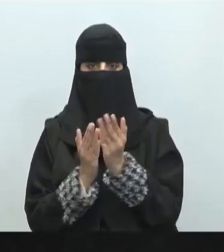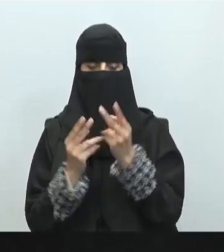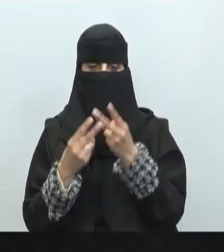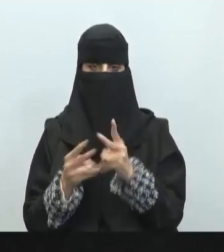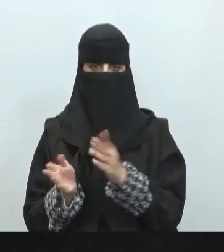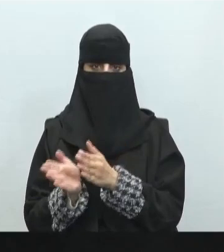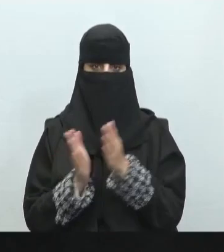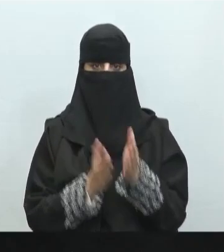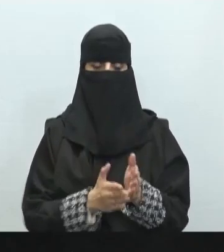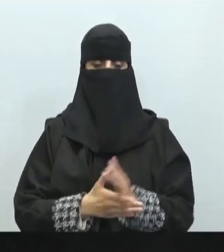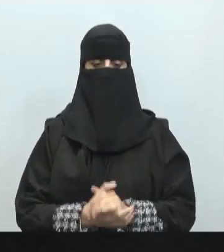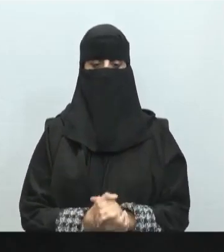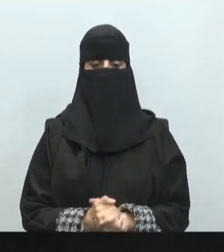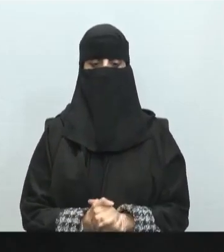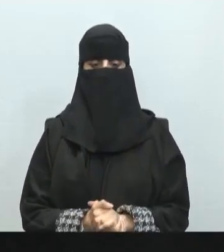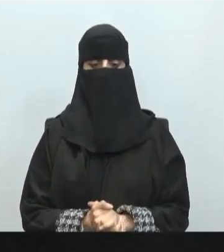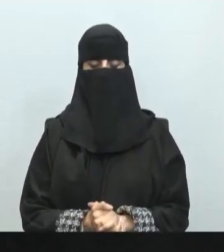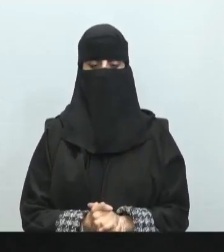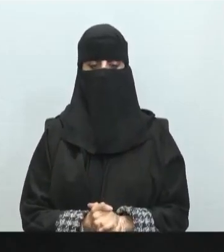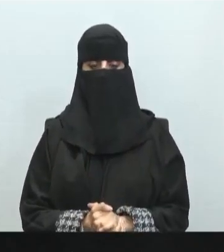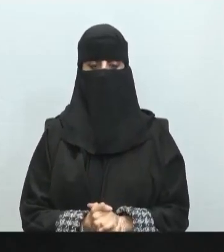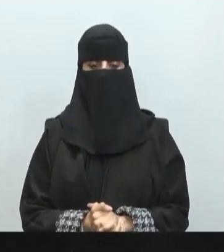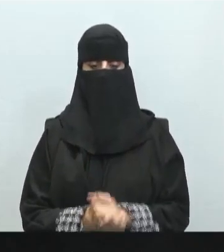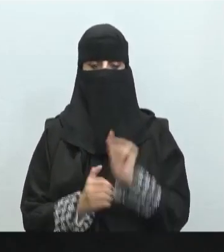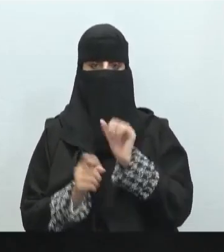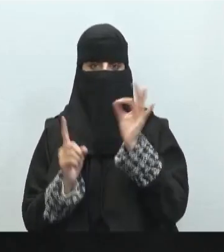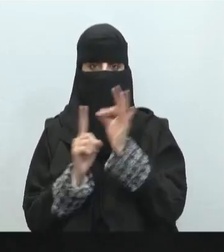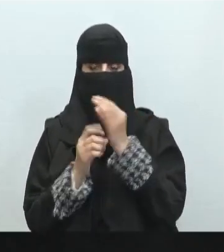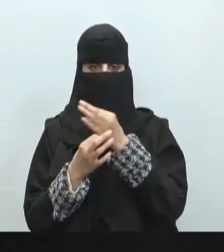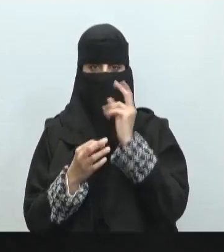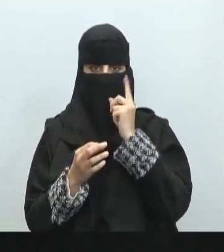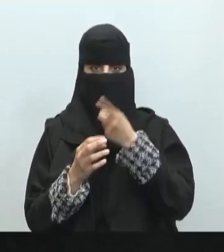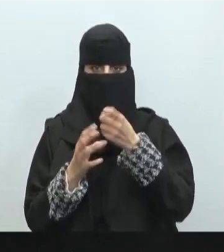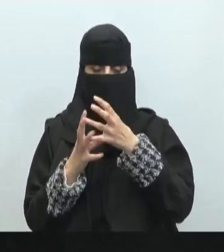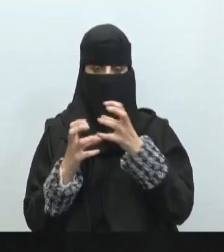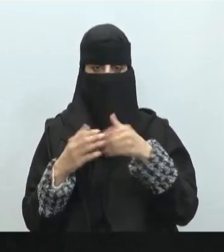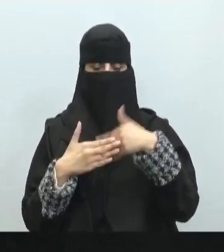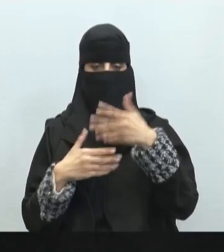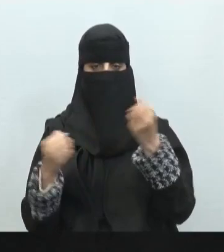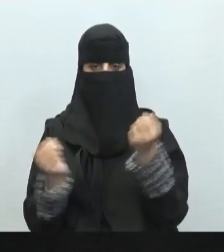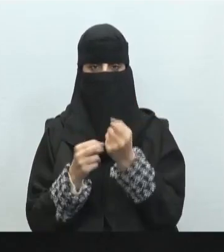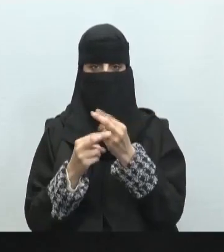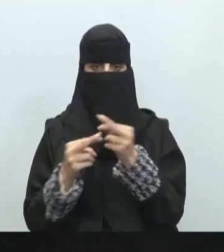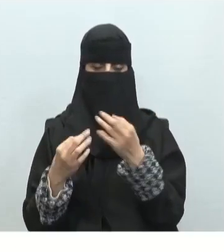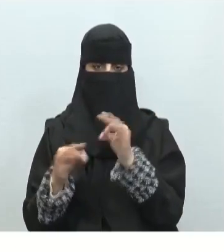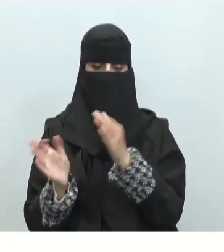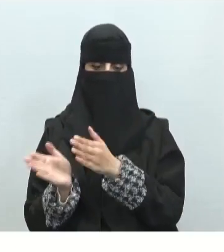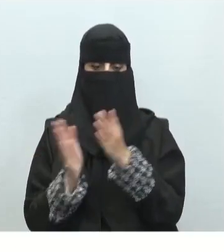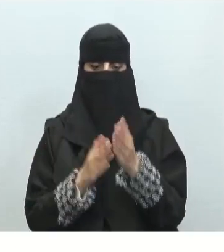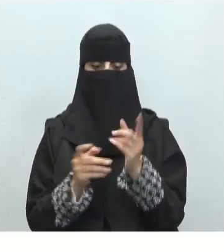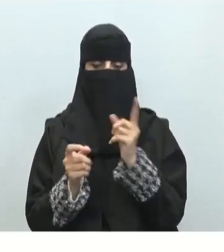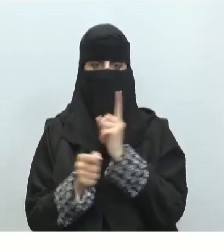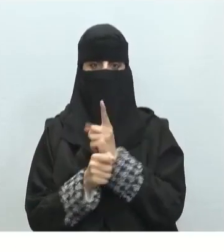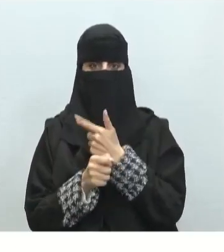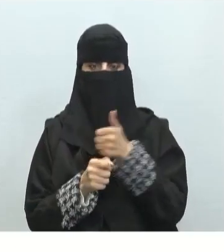ثم ننطلق الى ما تبقى لدينا من الاهداف والتدريبات بارك الله فيكم ايضا معي في